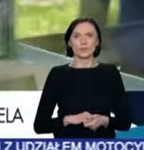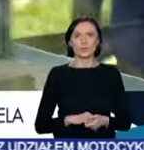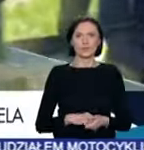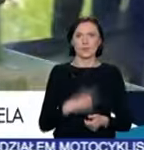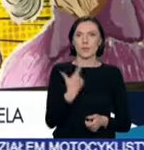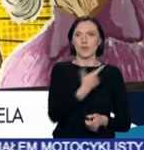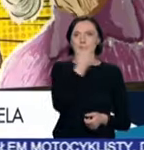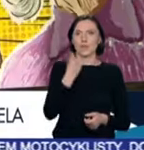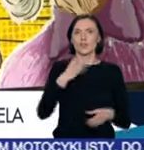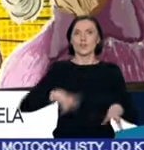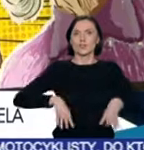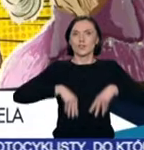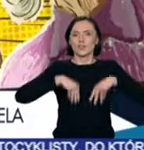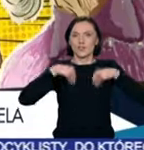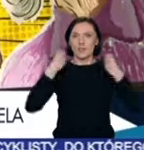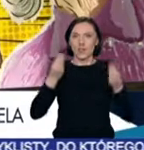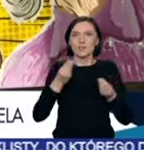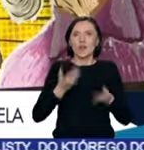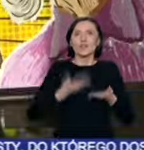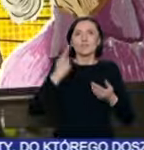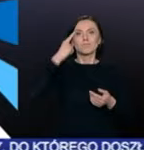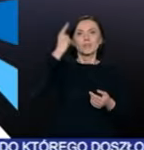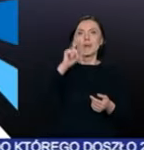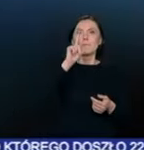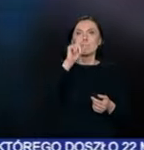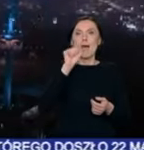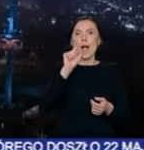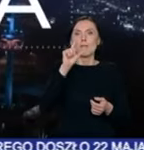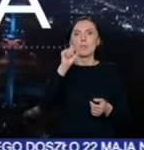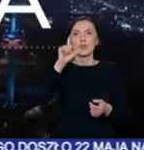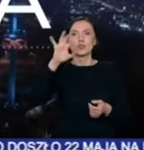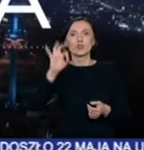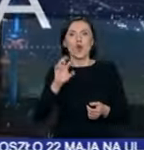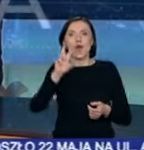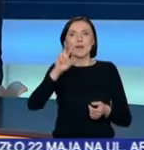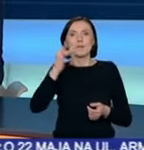2-dniowe obchody urodzin babcia Chmiela rozpoczęte.